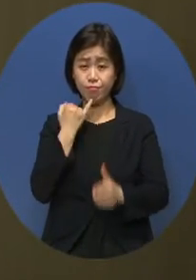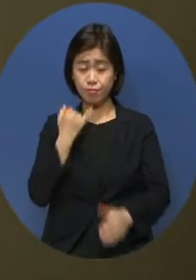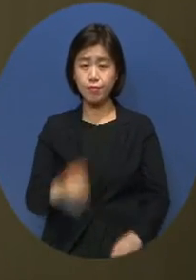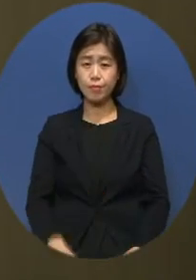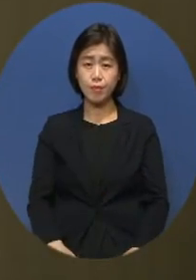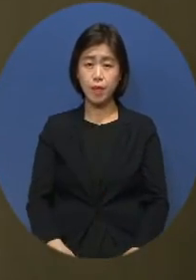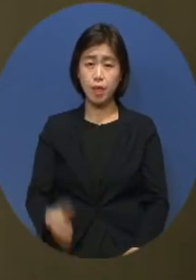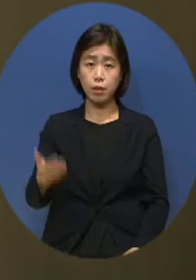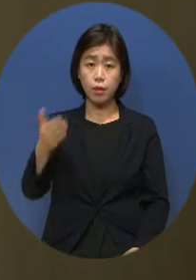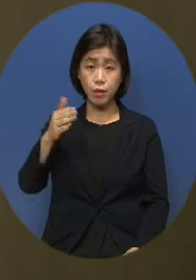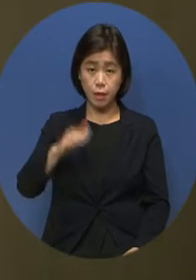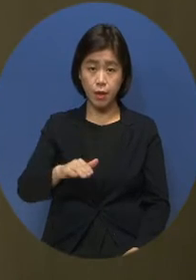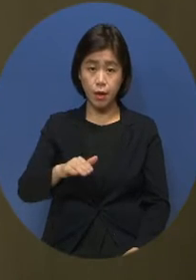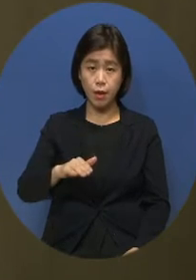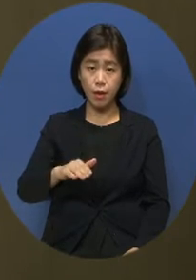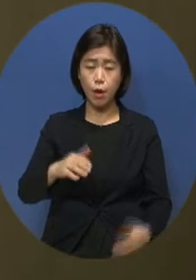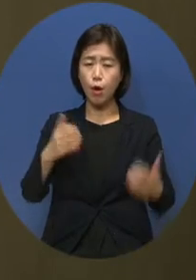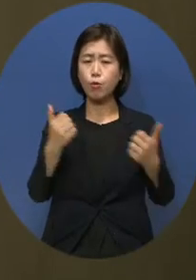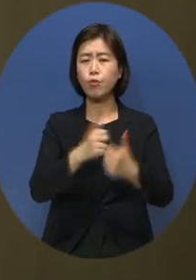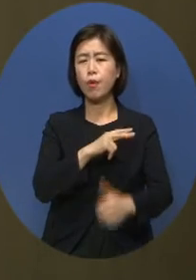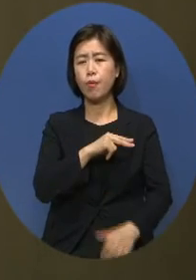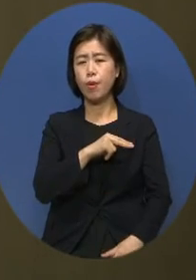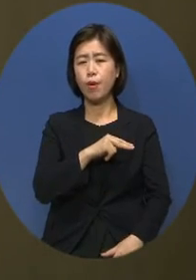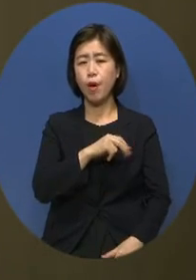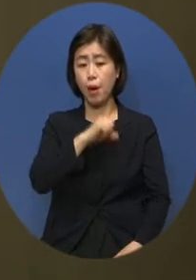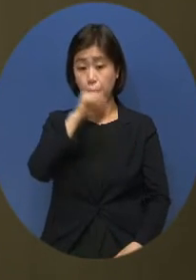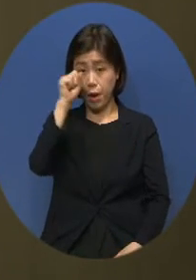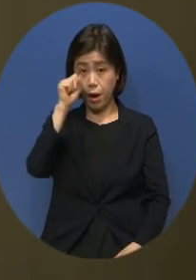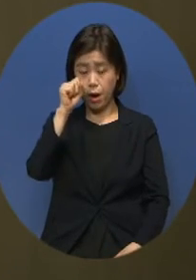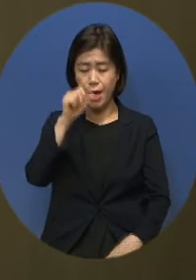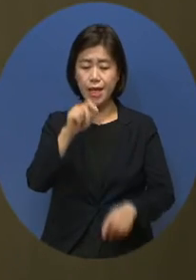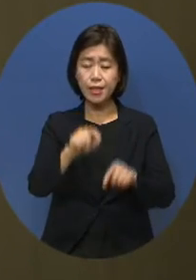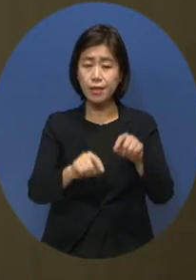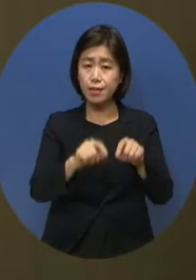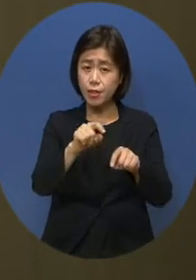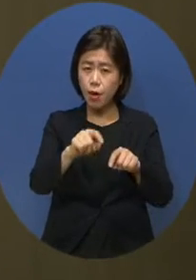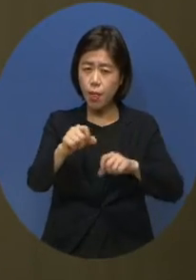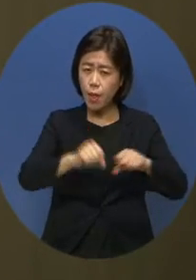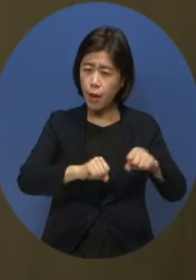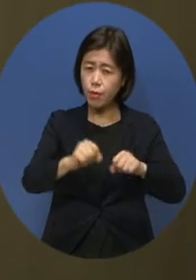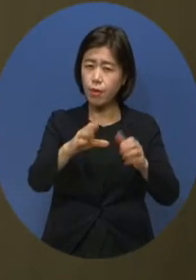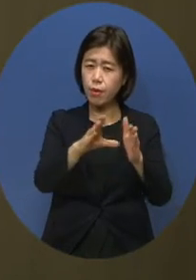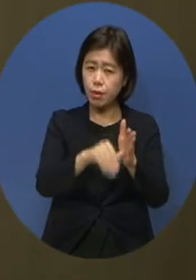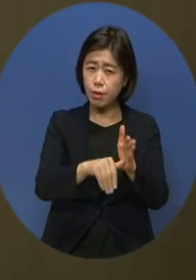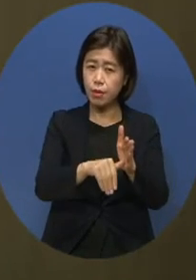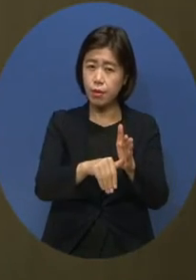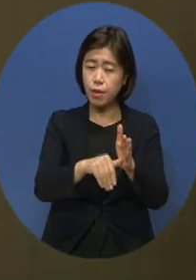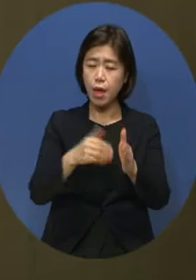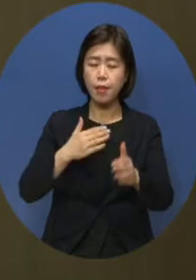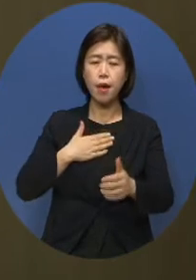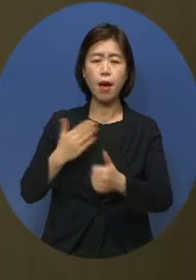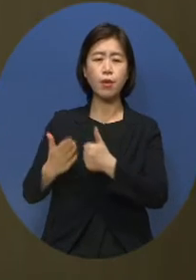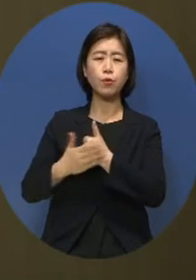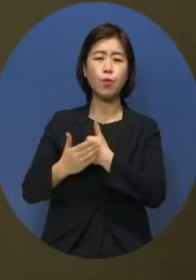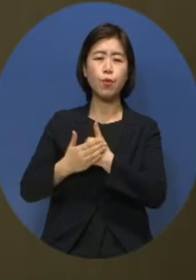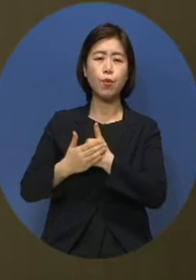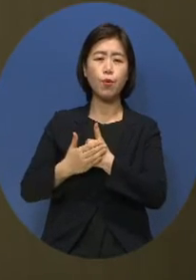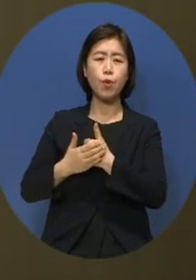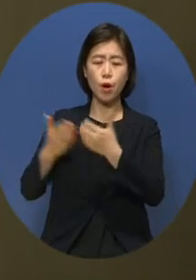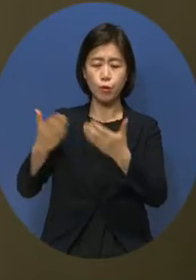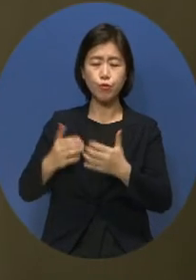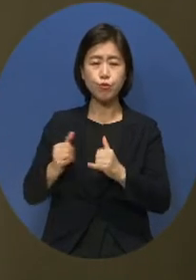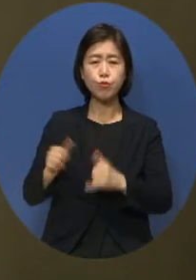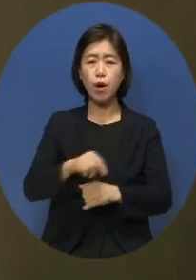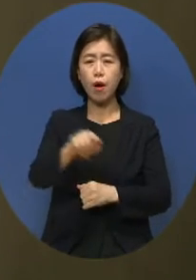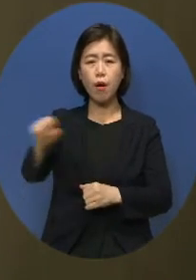대정치인으로서 뭔가 말하고 행동한다고 하는 것은 사실 그 이상의 의미, 수많은 같이 저를 지지해주는 사람들이 공동 책임을